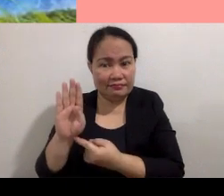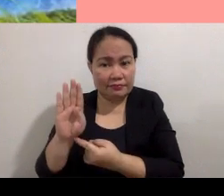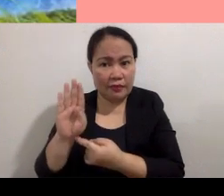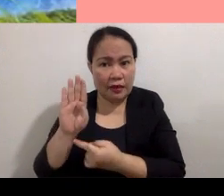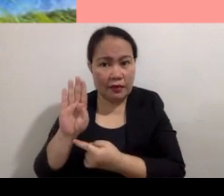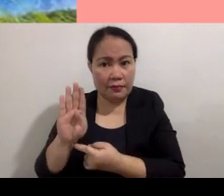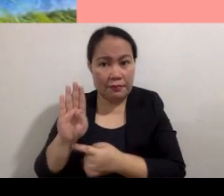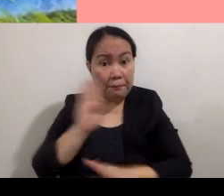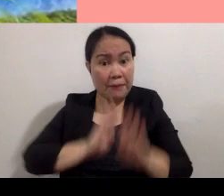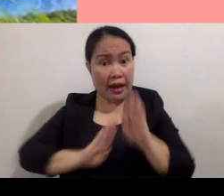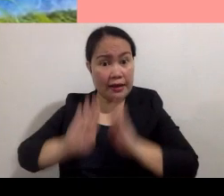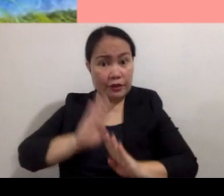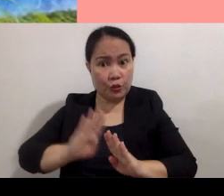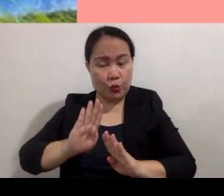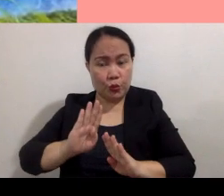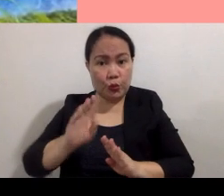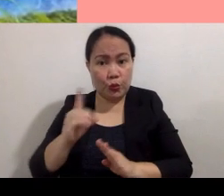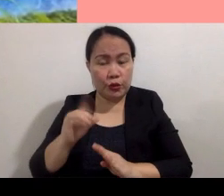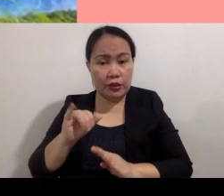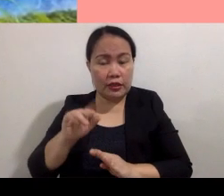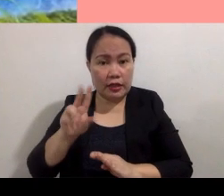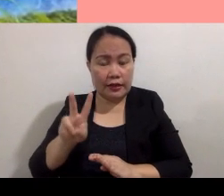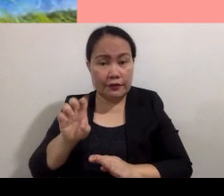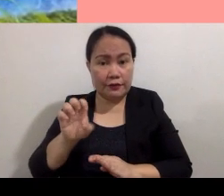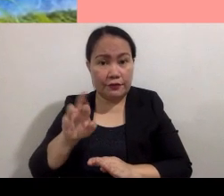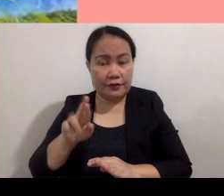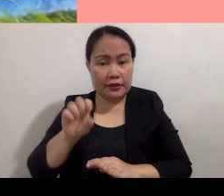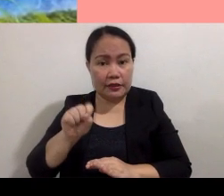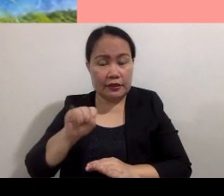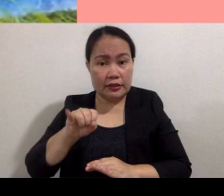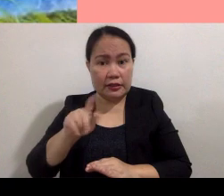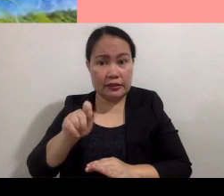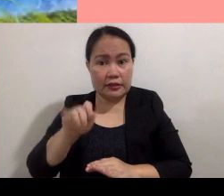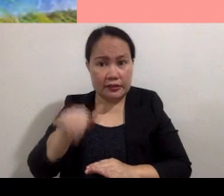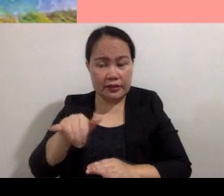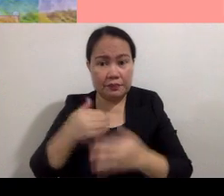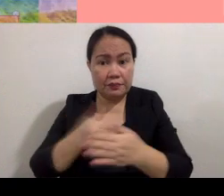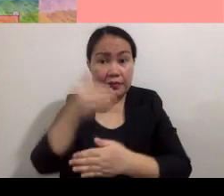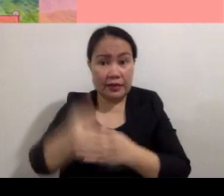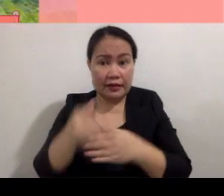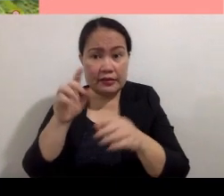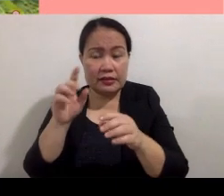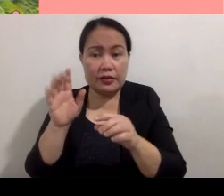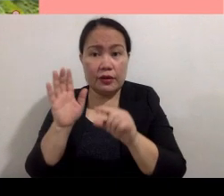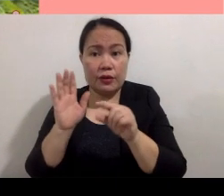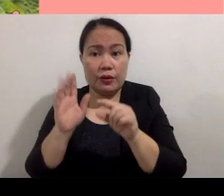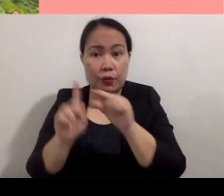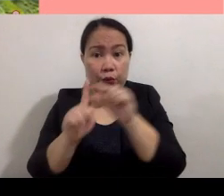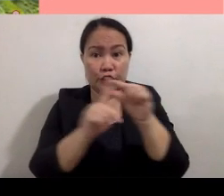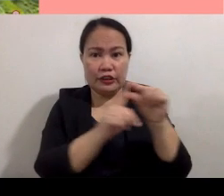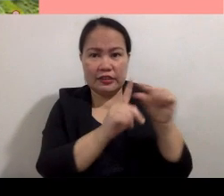Correct. Letter B. Biodiversity. You're doing great. Next.